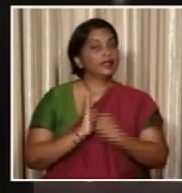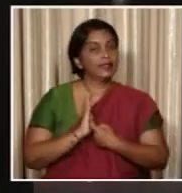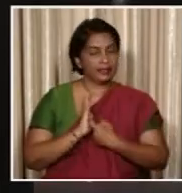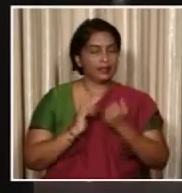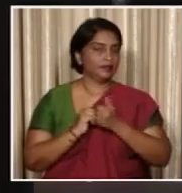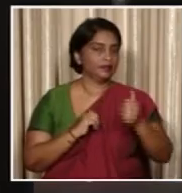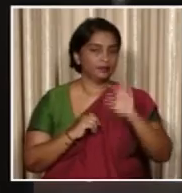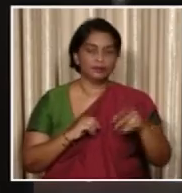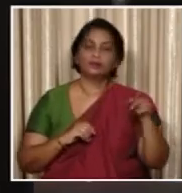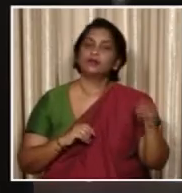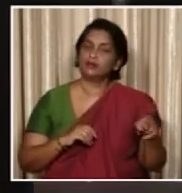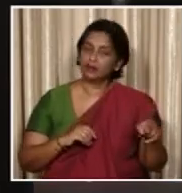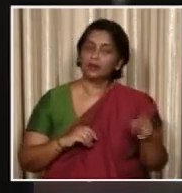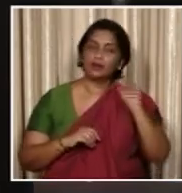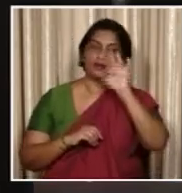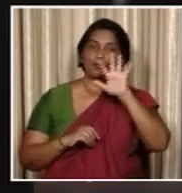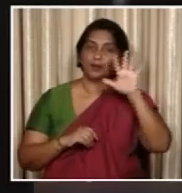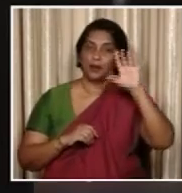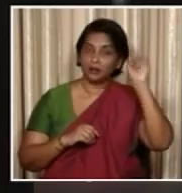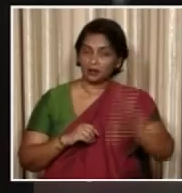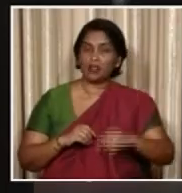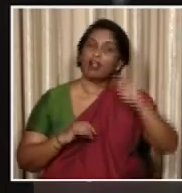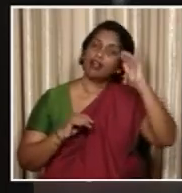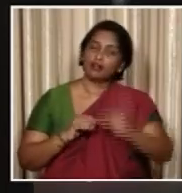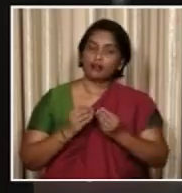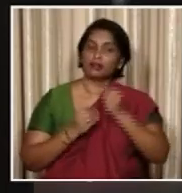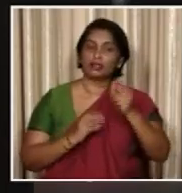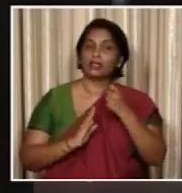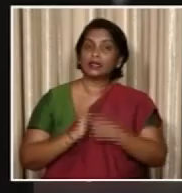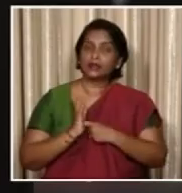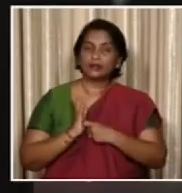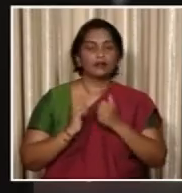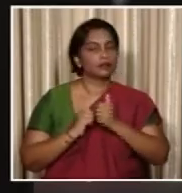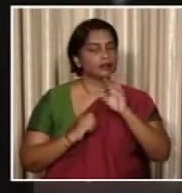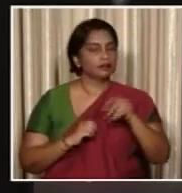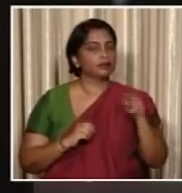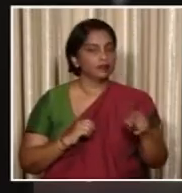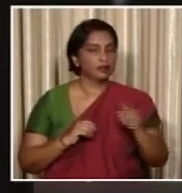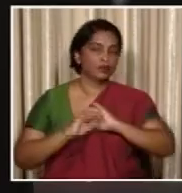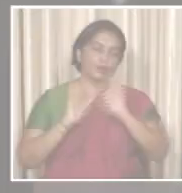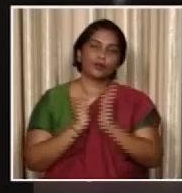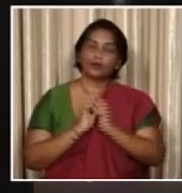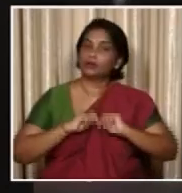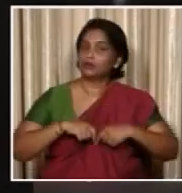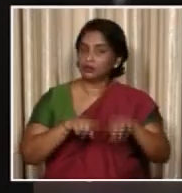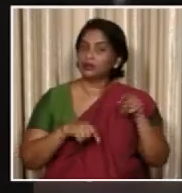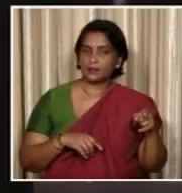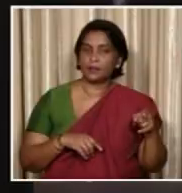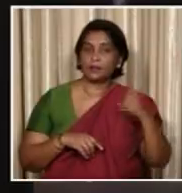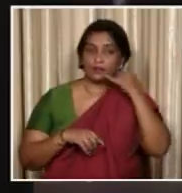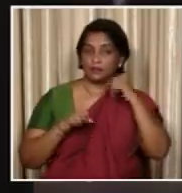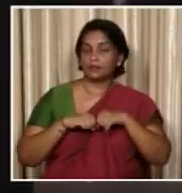පසුබිම සකස් කරලා 55,000ක අවමයක් දෙන්න නිශ්චිත නීතිමය පසුබිම සකස් කරලා මේ සියල්ල කරගෙන යද්දී මම